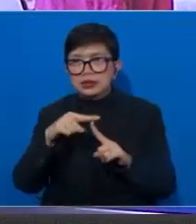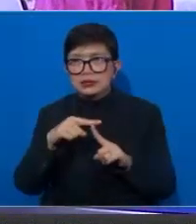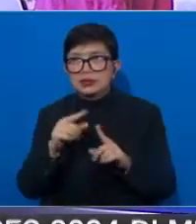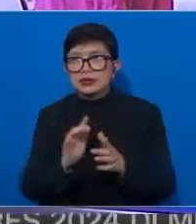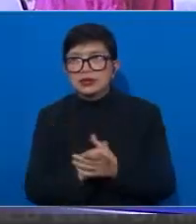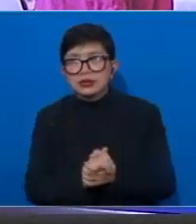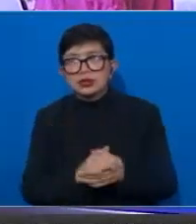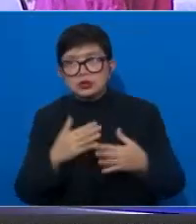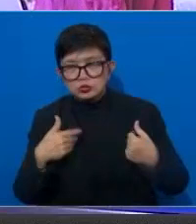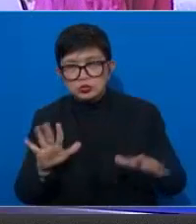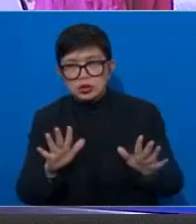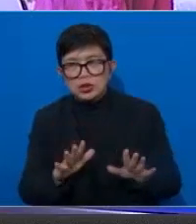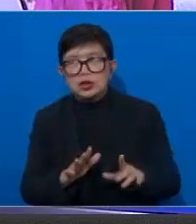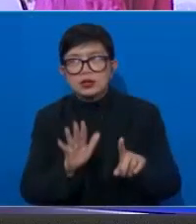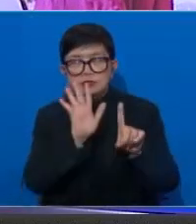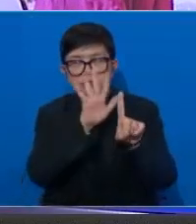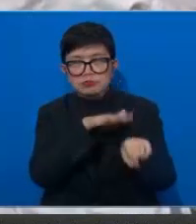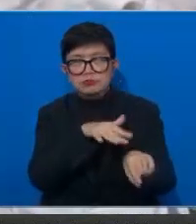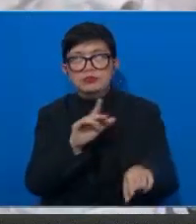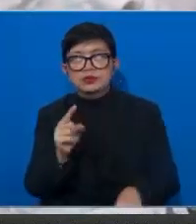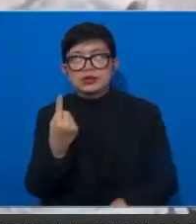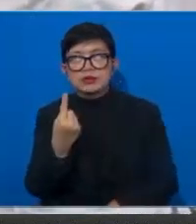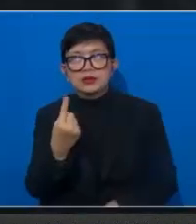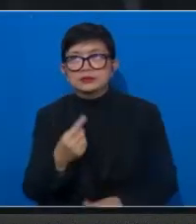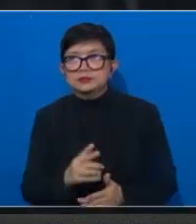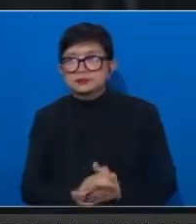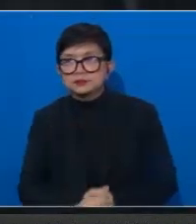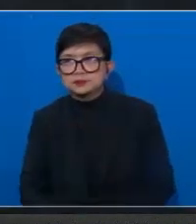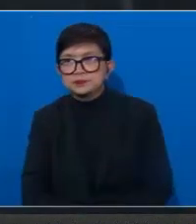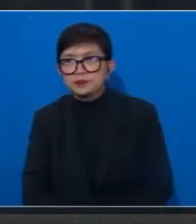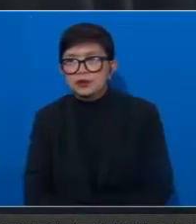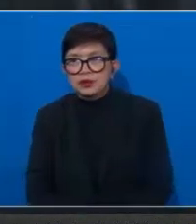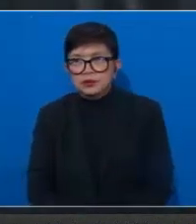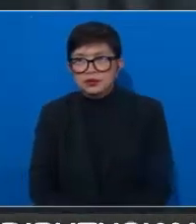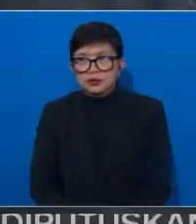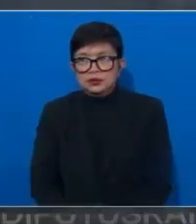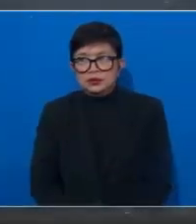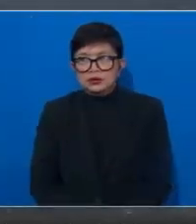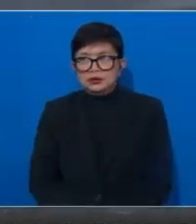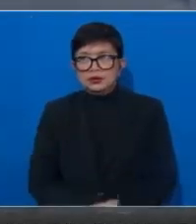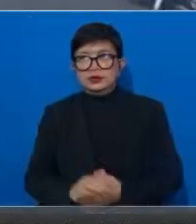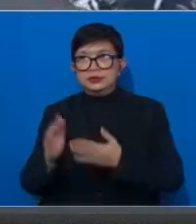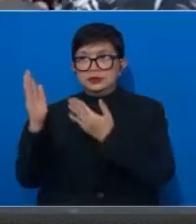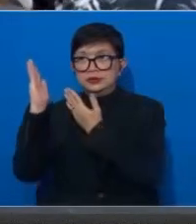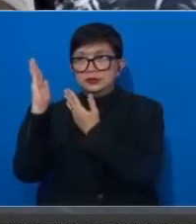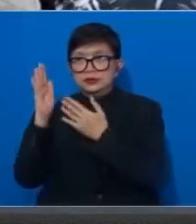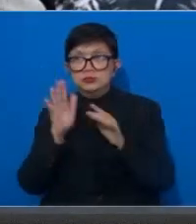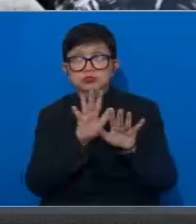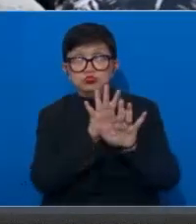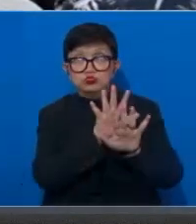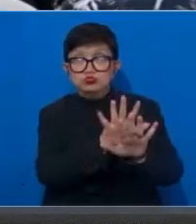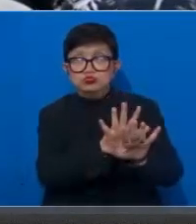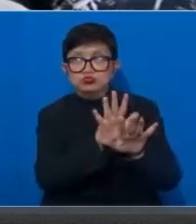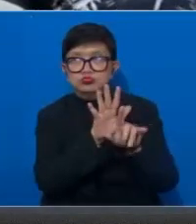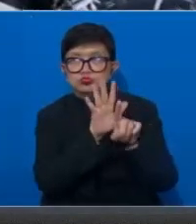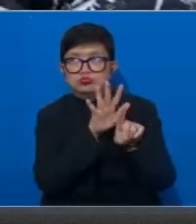ibadah sholat tarawih pertama. Masjid At-Taqwa Muhammadiyah yang berada di Jalan Keramat Raya Senen Jakarta Pusat dipadati jemaah yang mengikuti ibadah